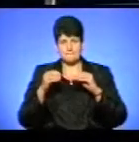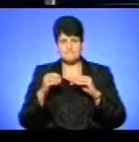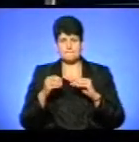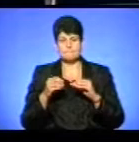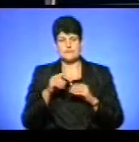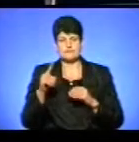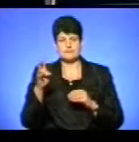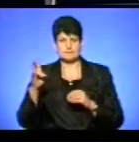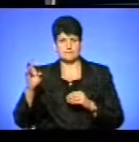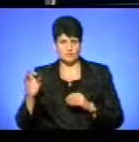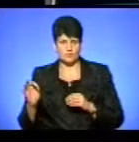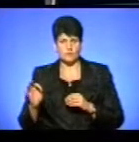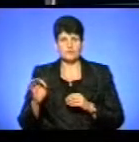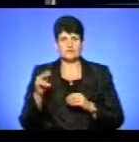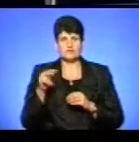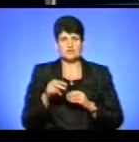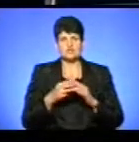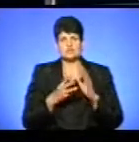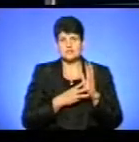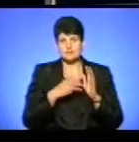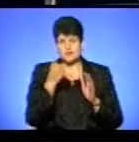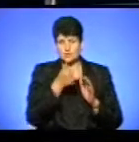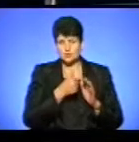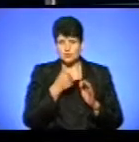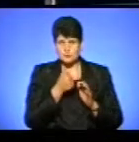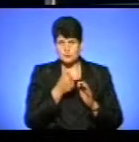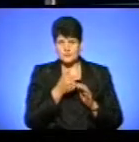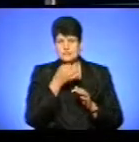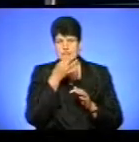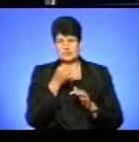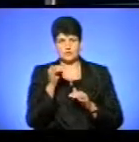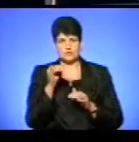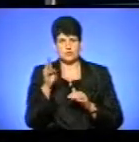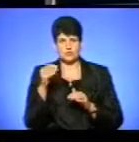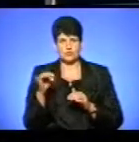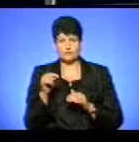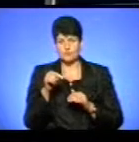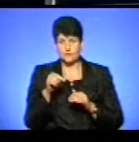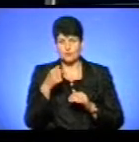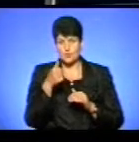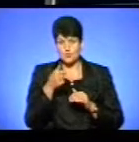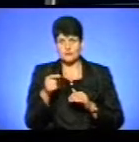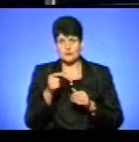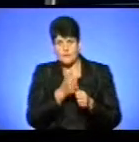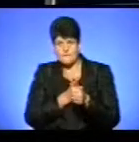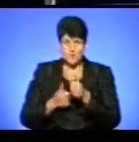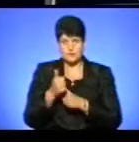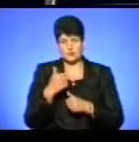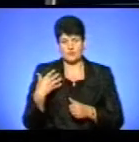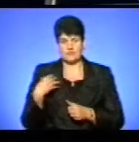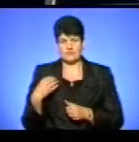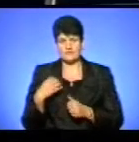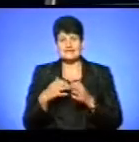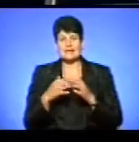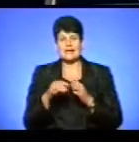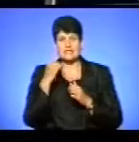проходження зовнішнього незалежного оцінювання 2018 року, повідомив Юрій Шайнюк. Цьогоріч Тернопіль обійшов Львів. Середній